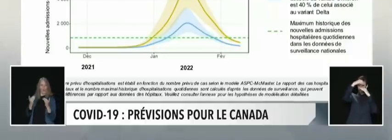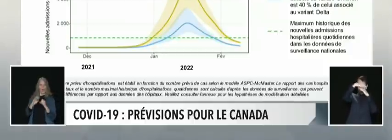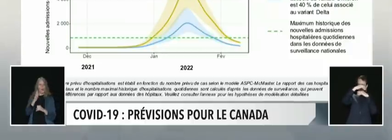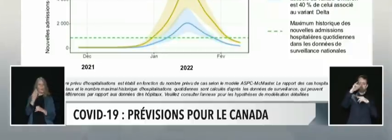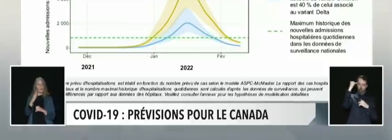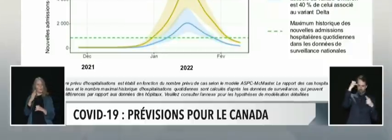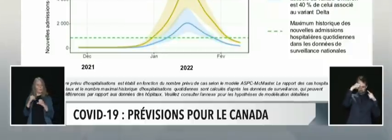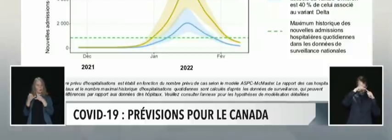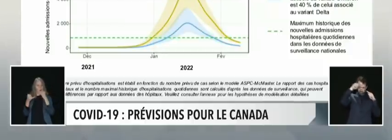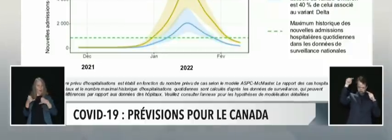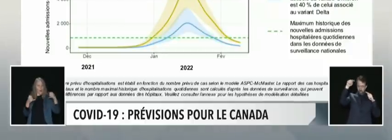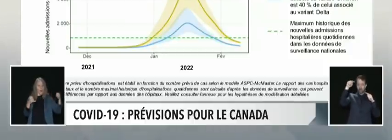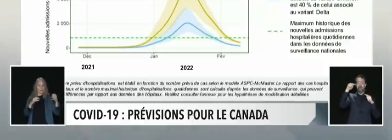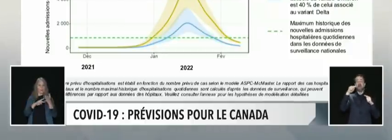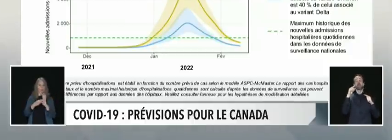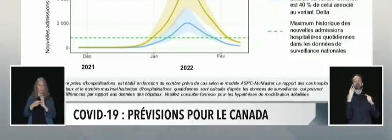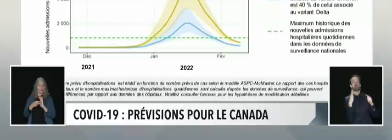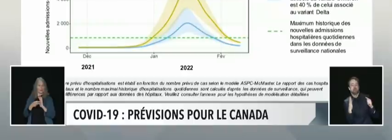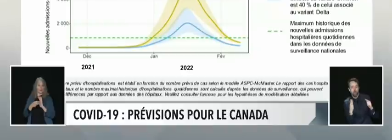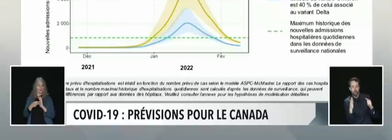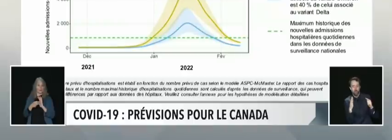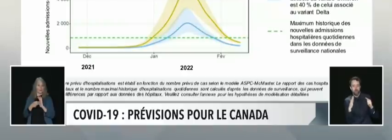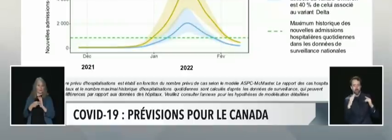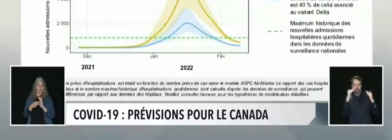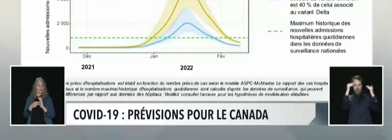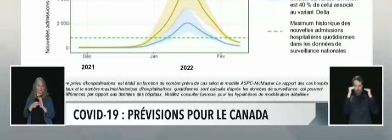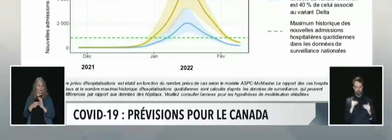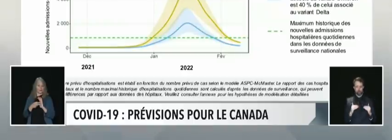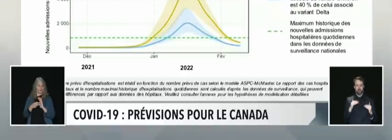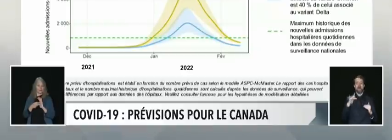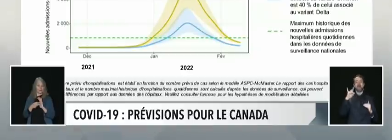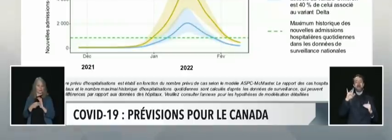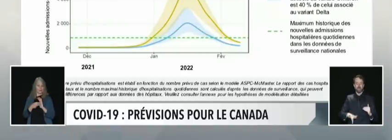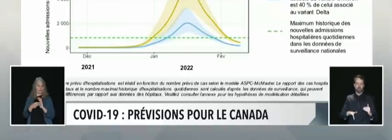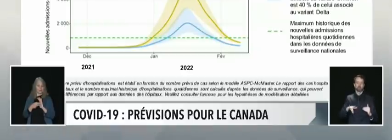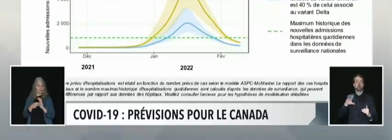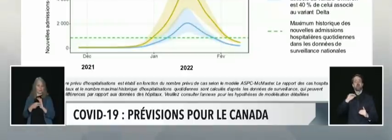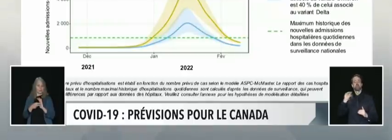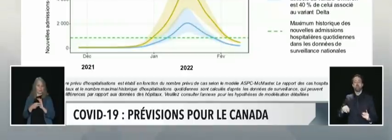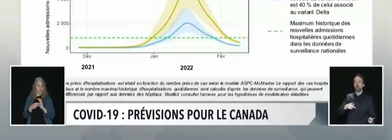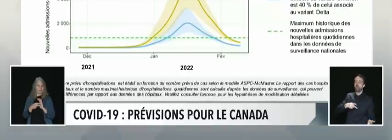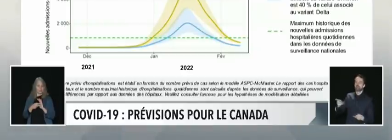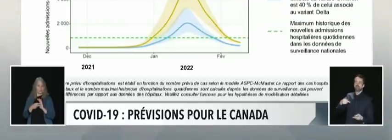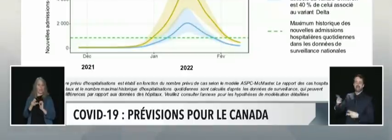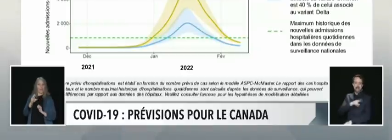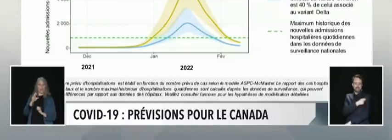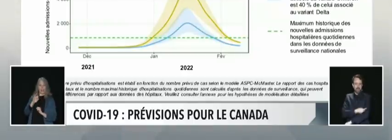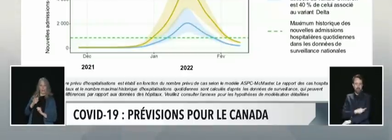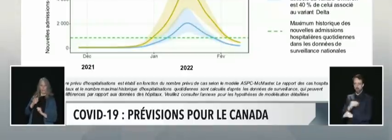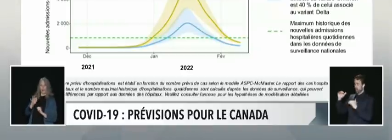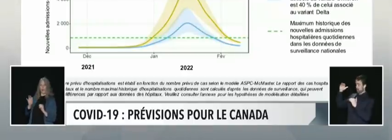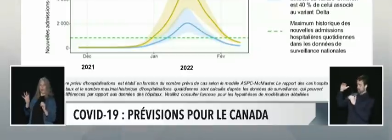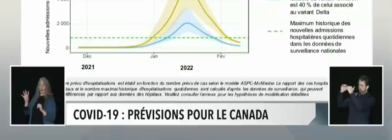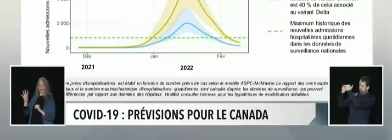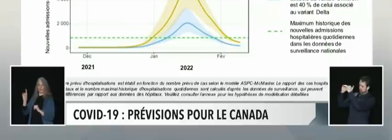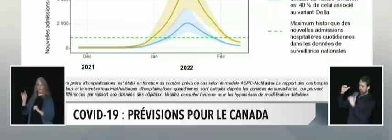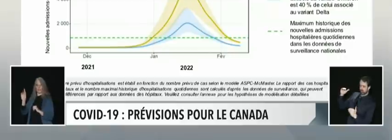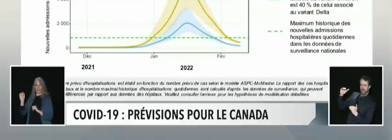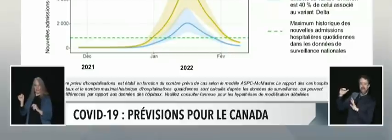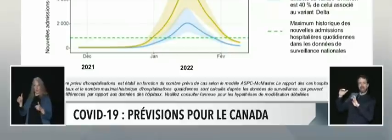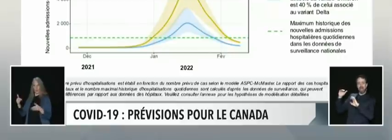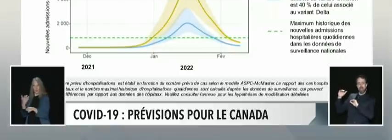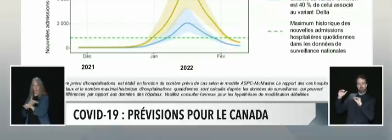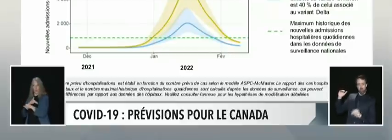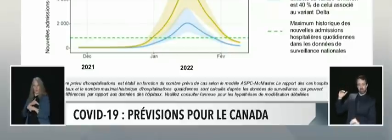'impact potentiel si le taux d'hospitalisation était de 40 % celui de Delta, conformément